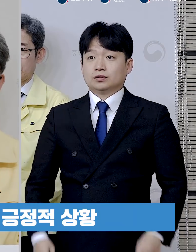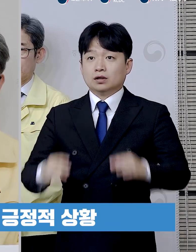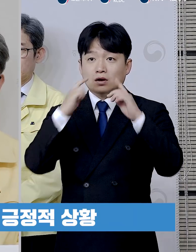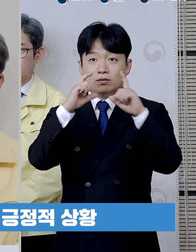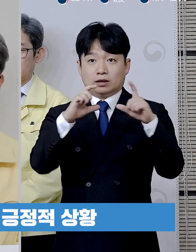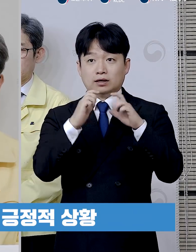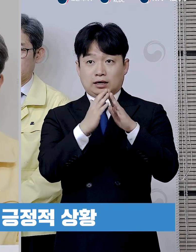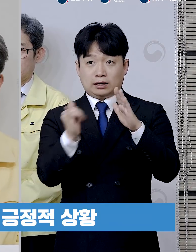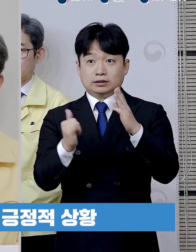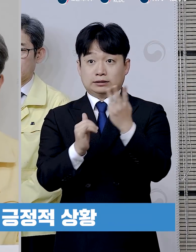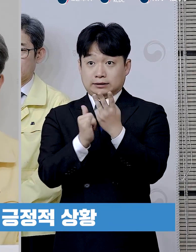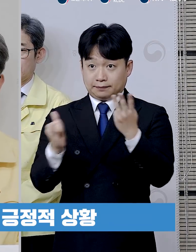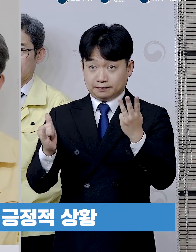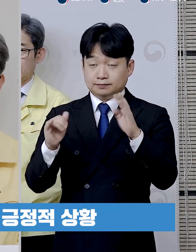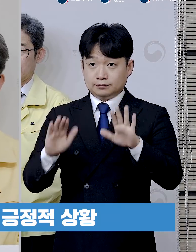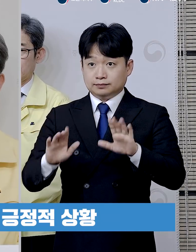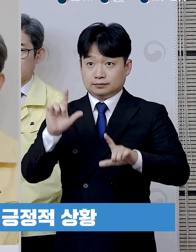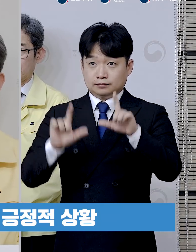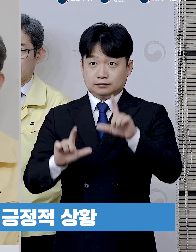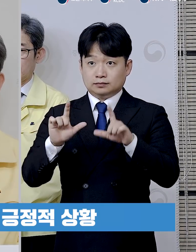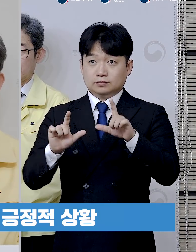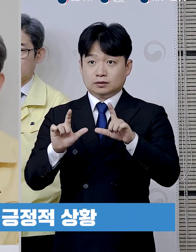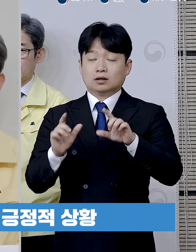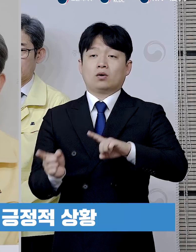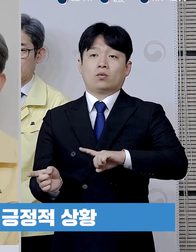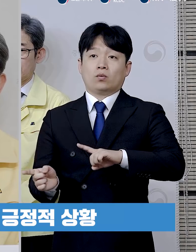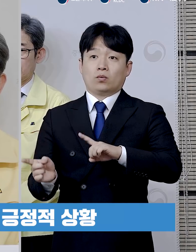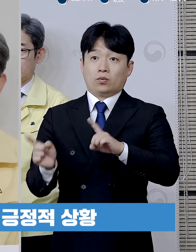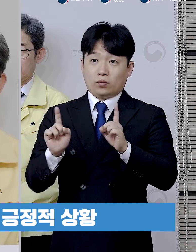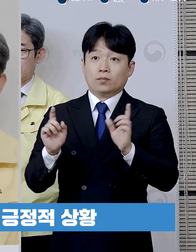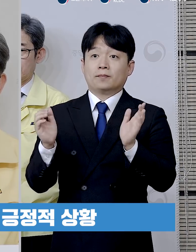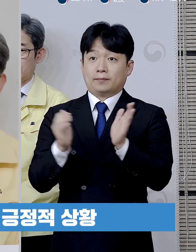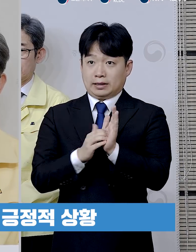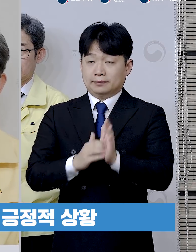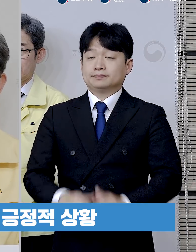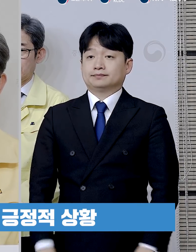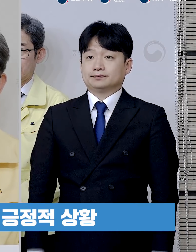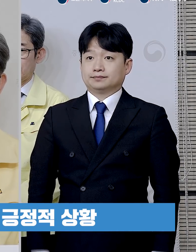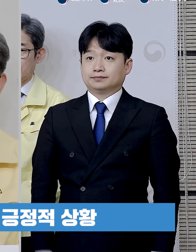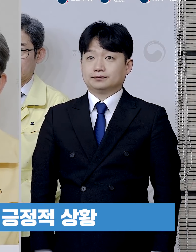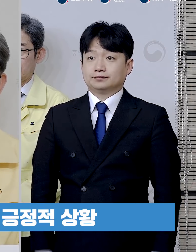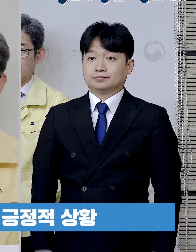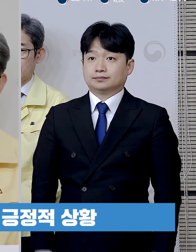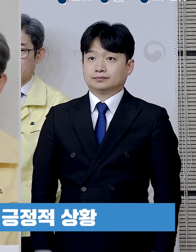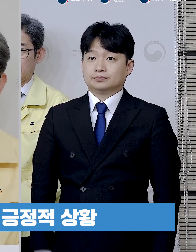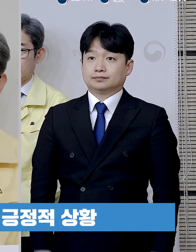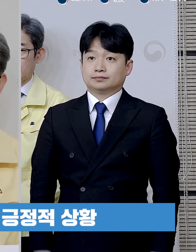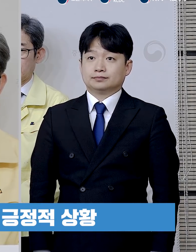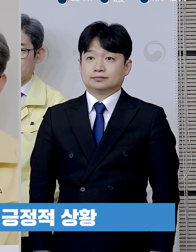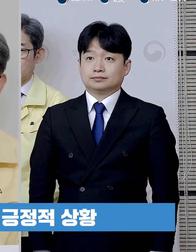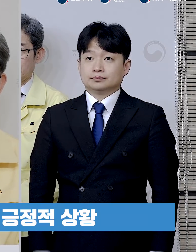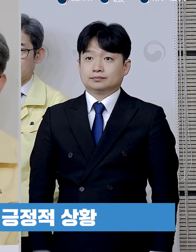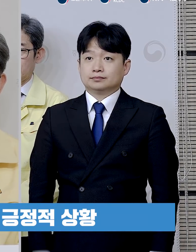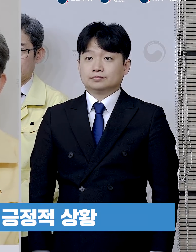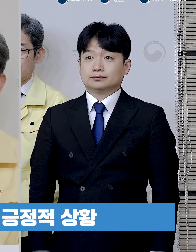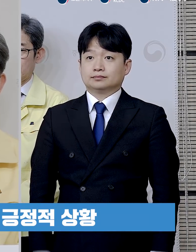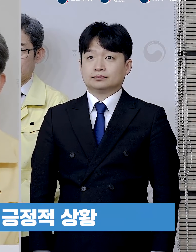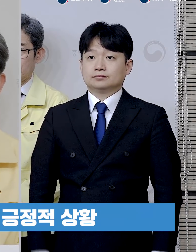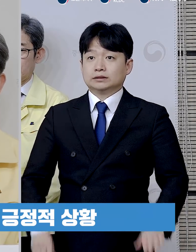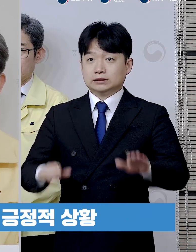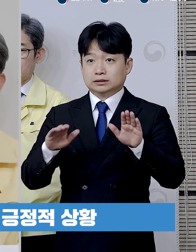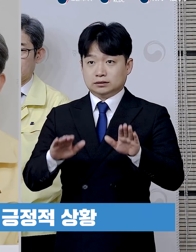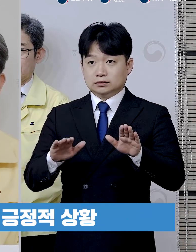있는 확진자 가족 3명은 상태가 상당히 호전이 되었습니다. 그래서